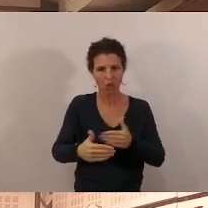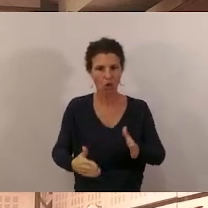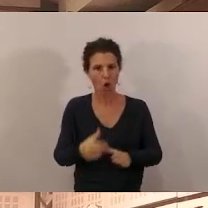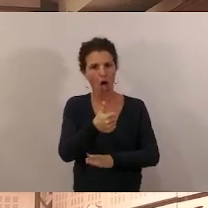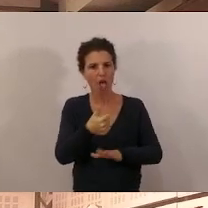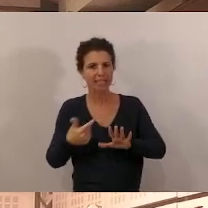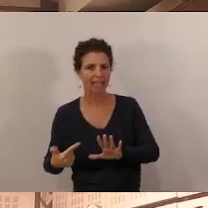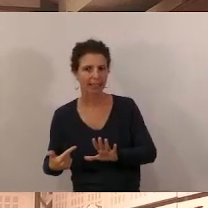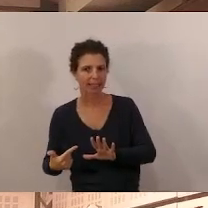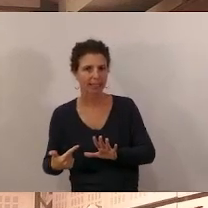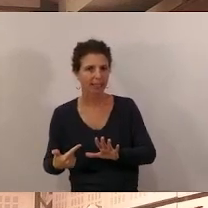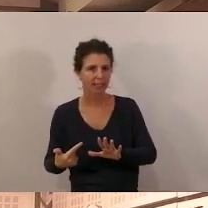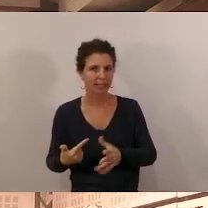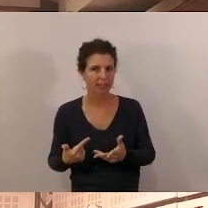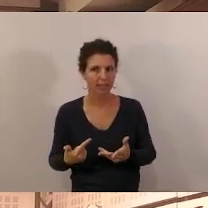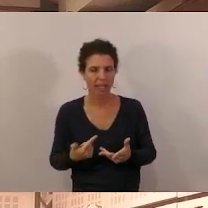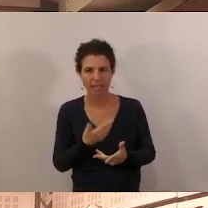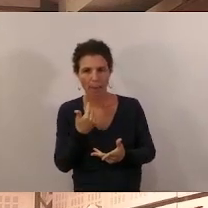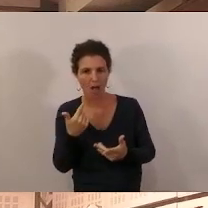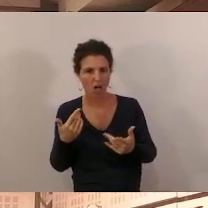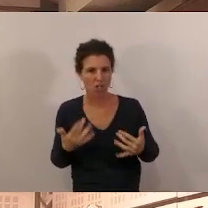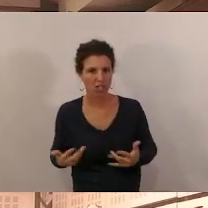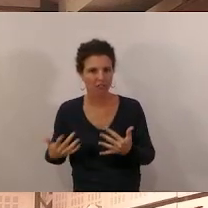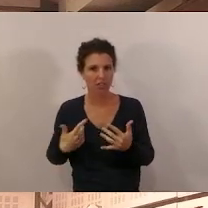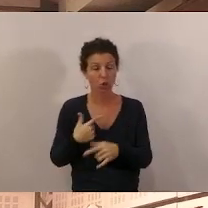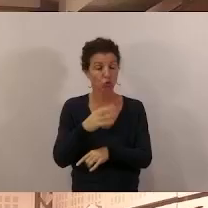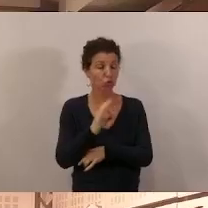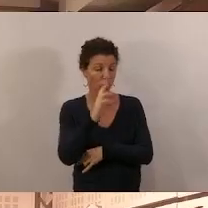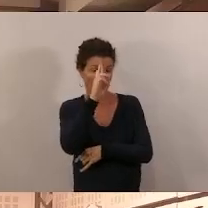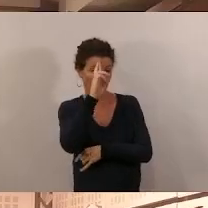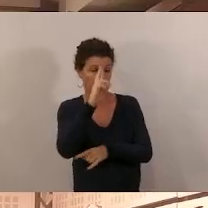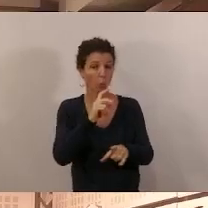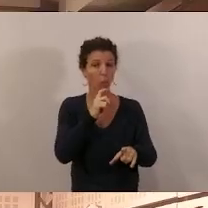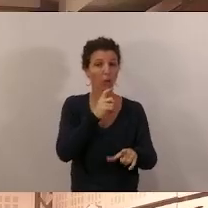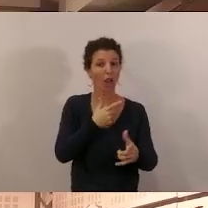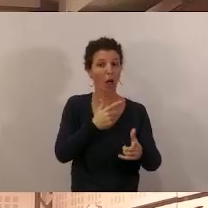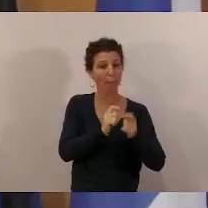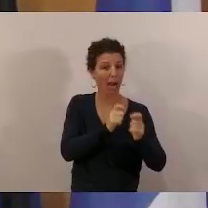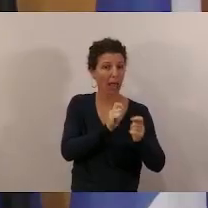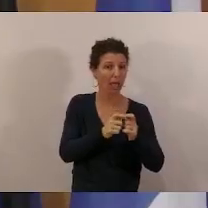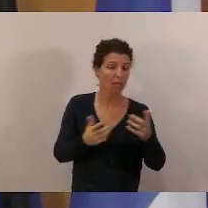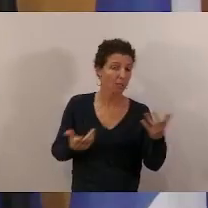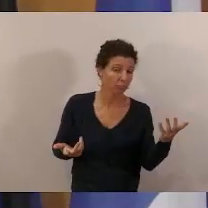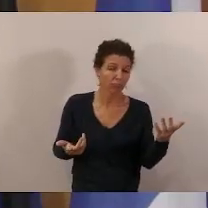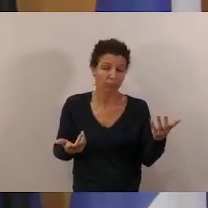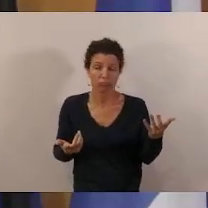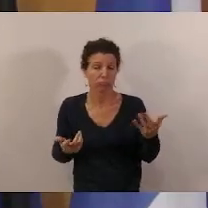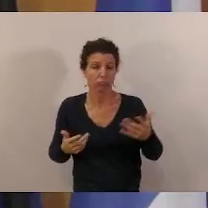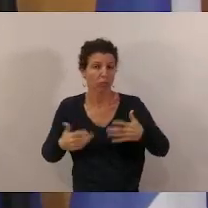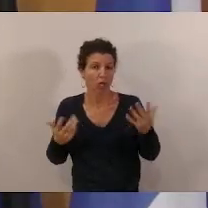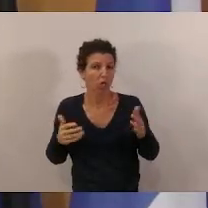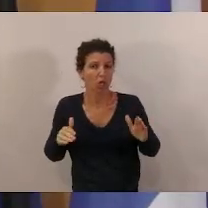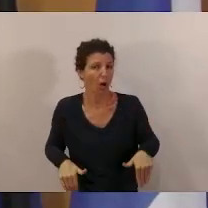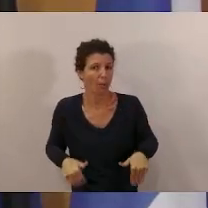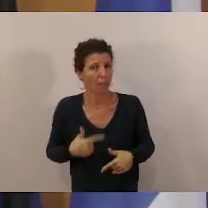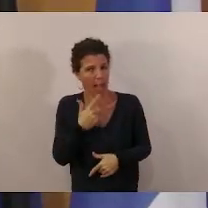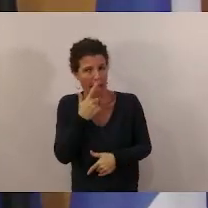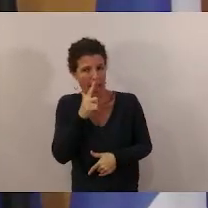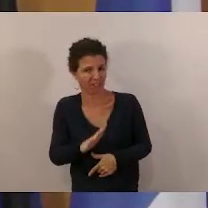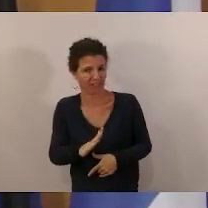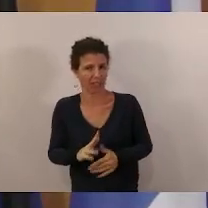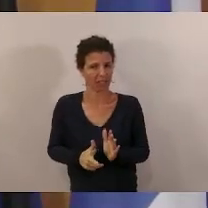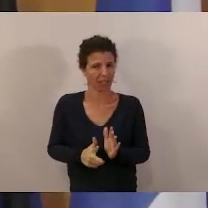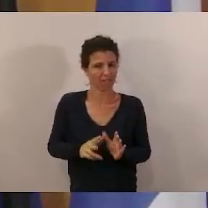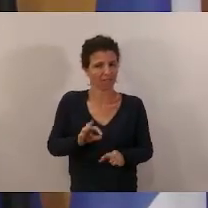Oui, vous avez raison, on en a parlé tout à l'heure, mais écoutez... On donne quand même un avis et c'est par rapport à une charte globale